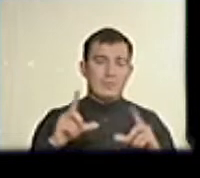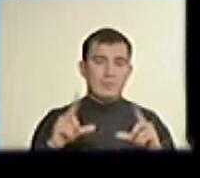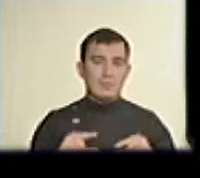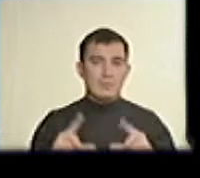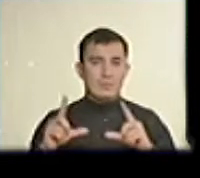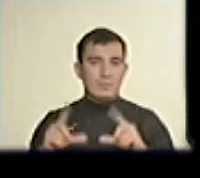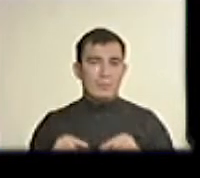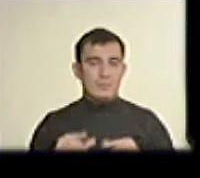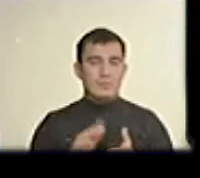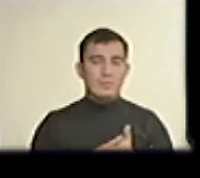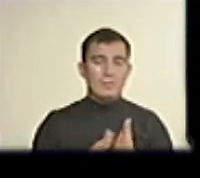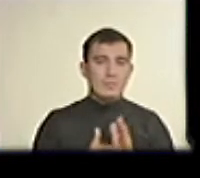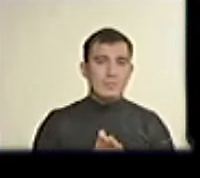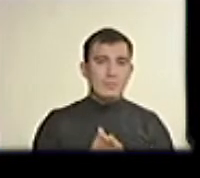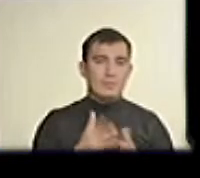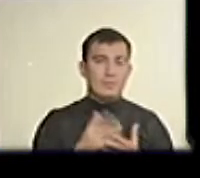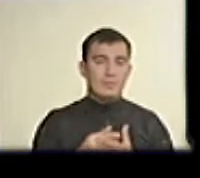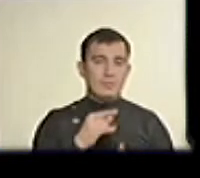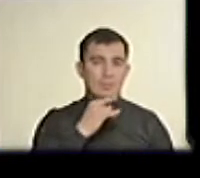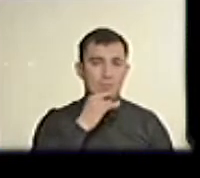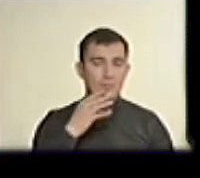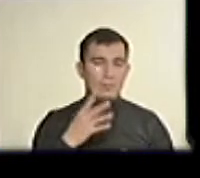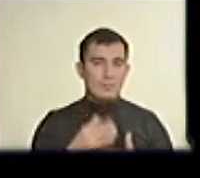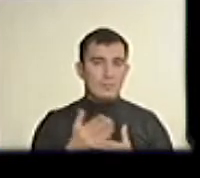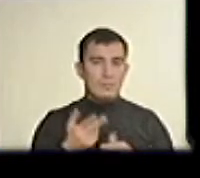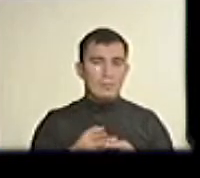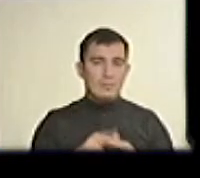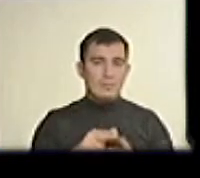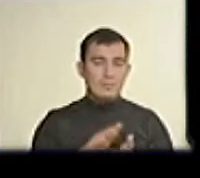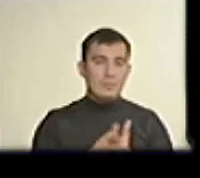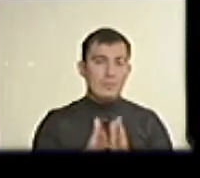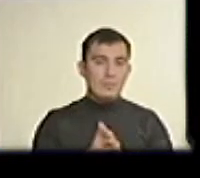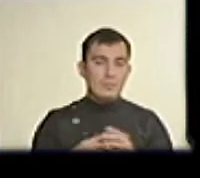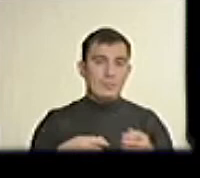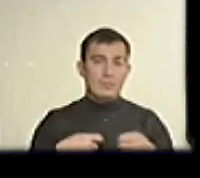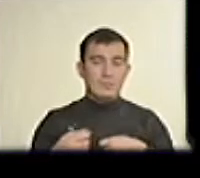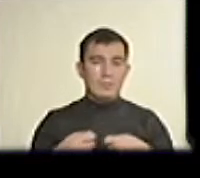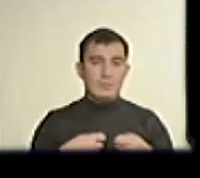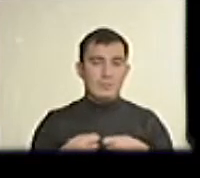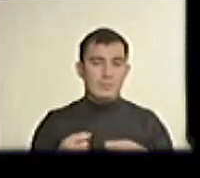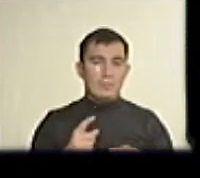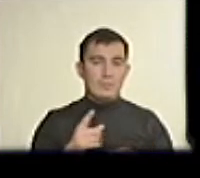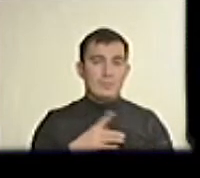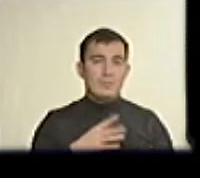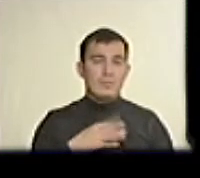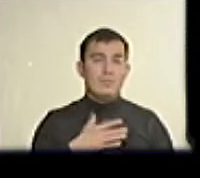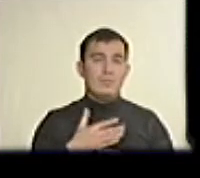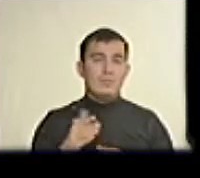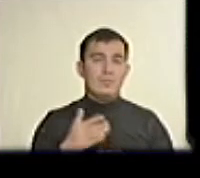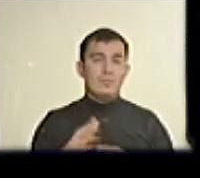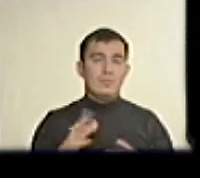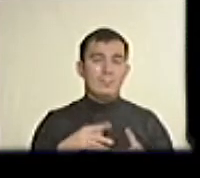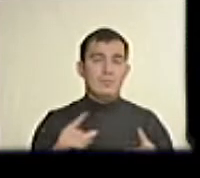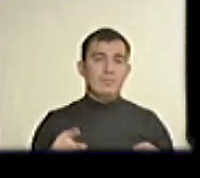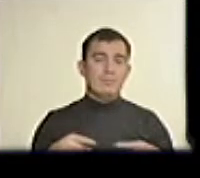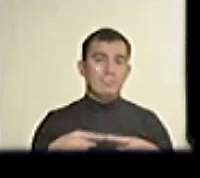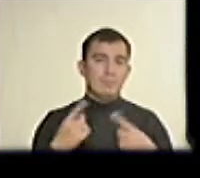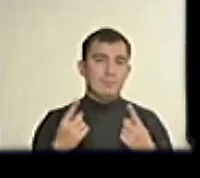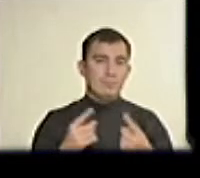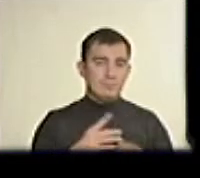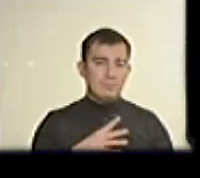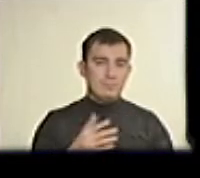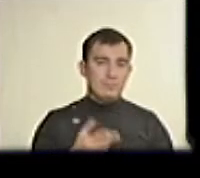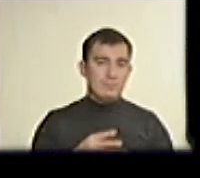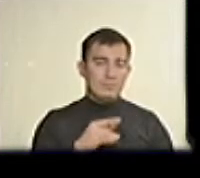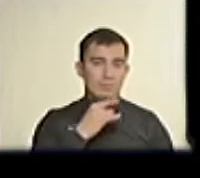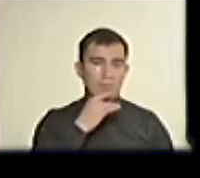Shu tariqa Rossiya bilan bo'layotgan bizning diplomatik aloqalarimiz asta-sekinlik bilan yaxshilana boshladi. Nega? Chunki